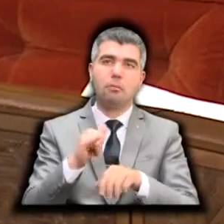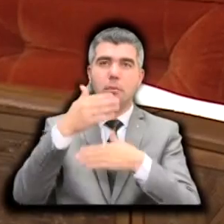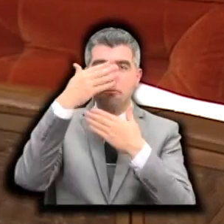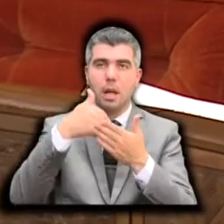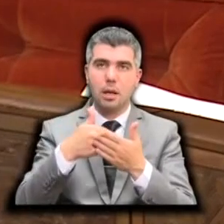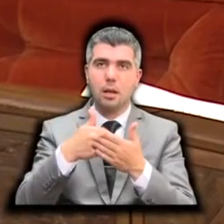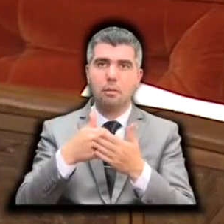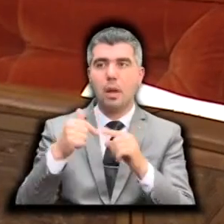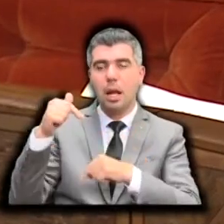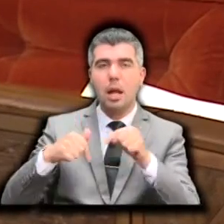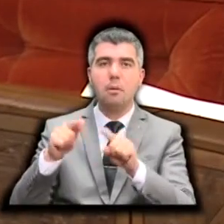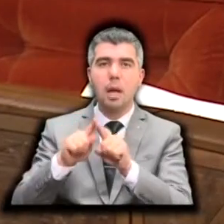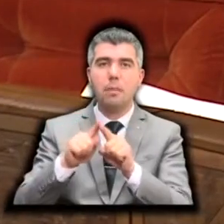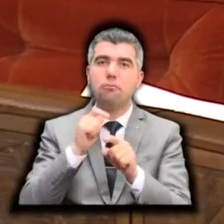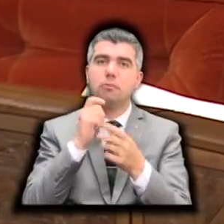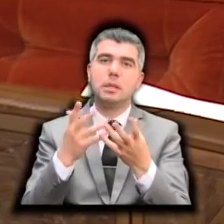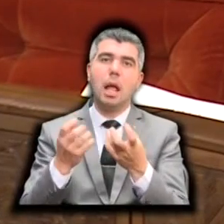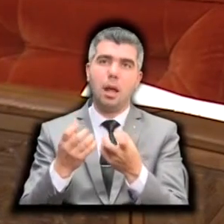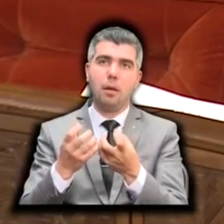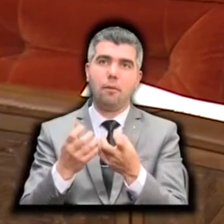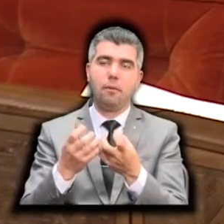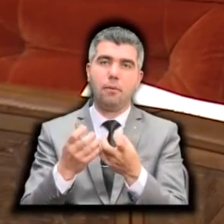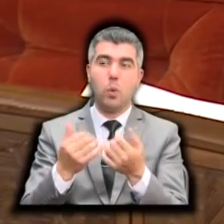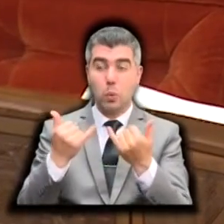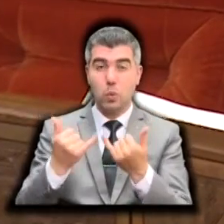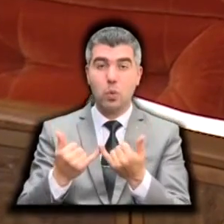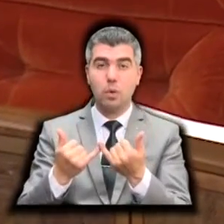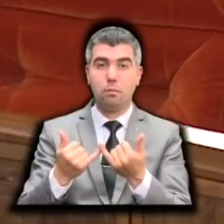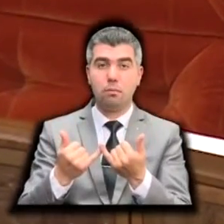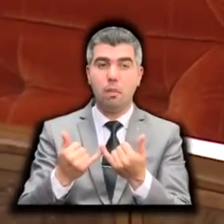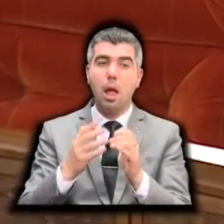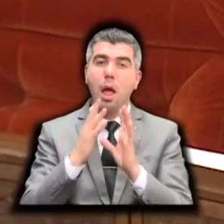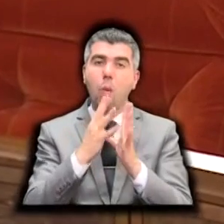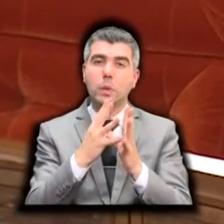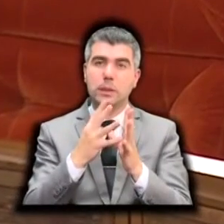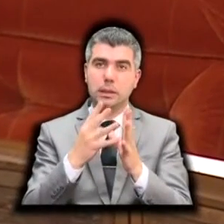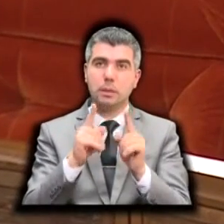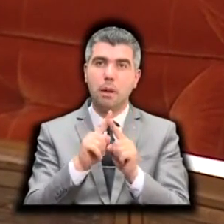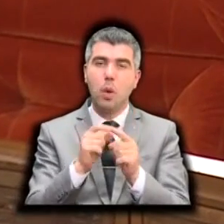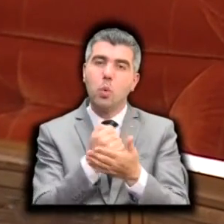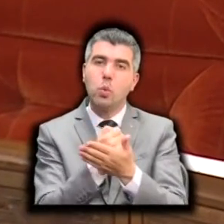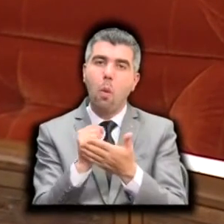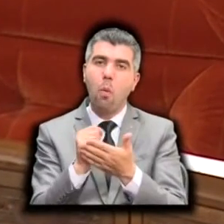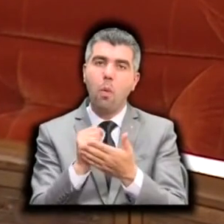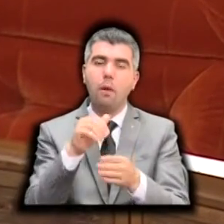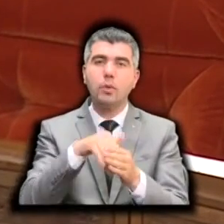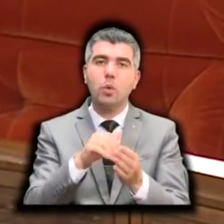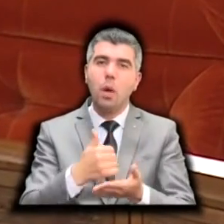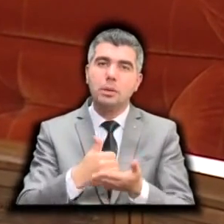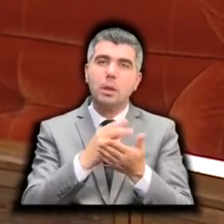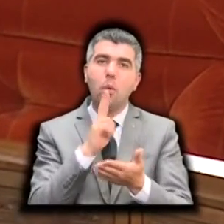مش عايش وش عايش على الفقر، واللي تيغوتوا الان ملي تنقولوا خاصنا نحيدوا صندوق المقاصه ماشي